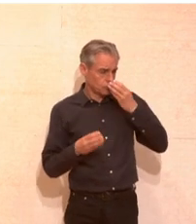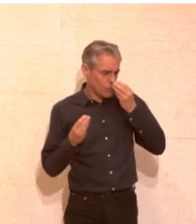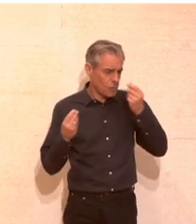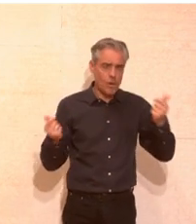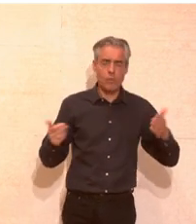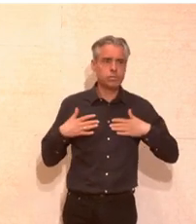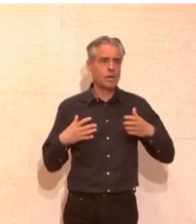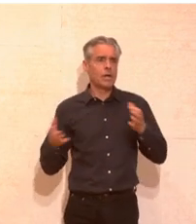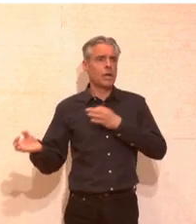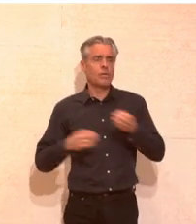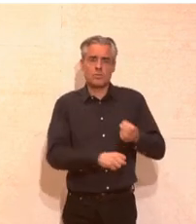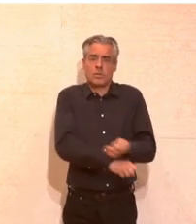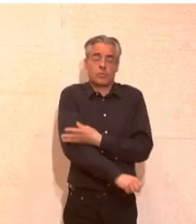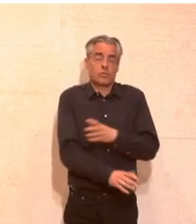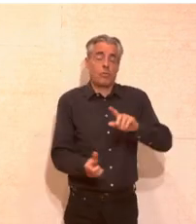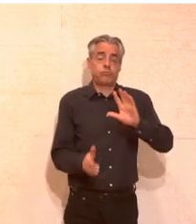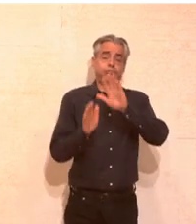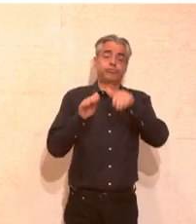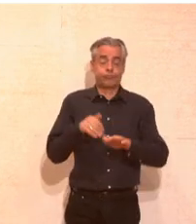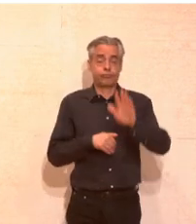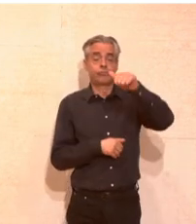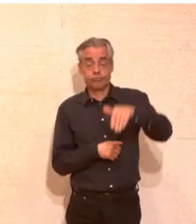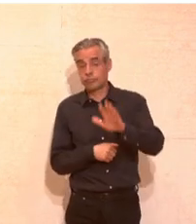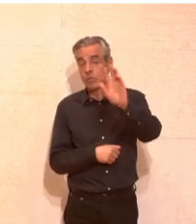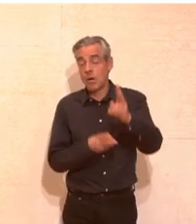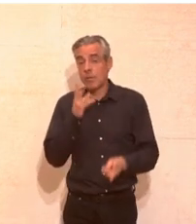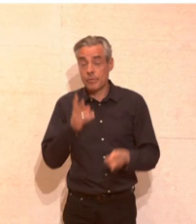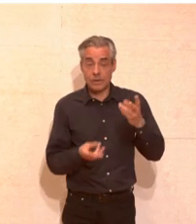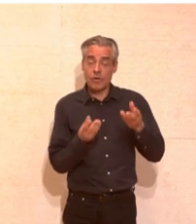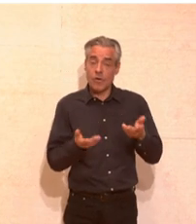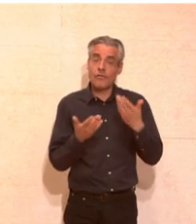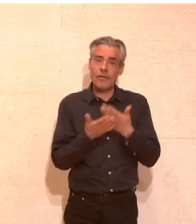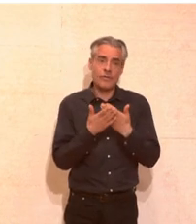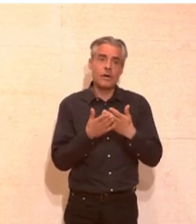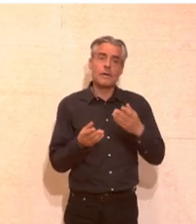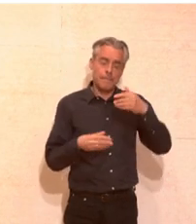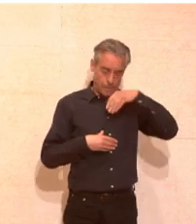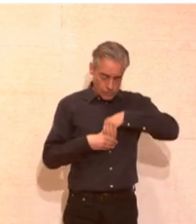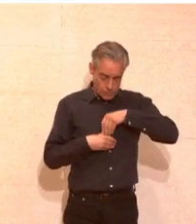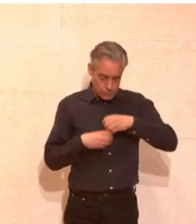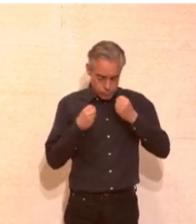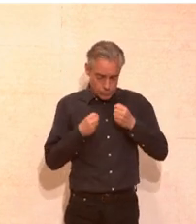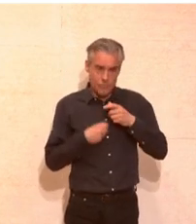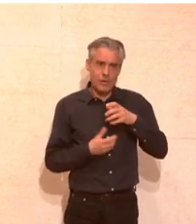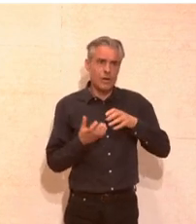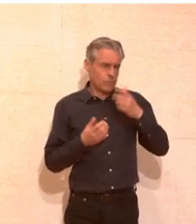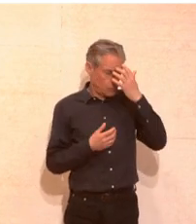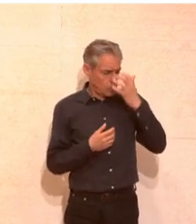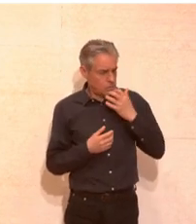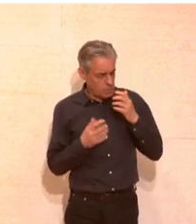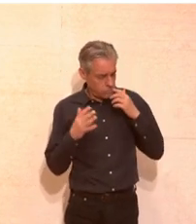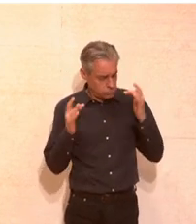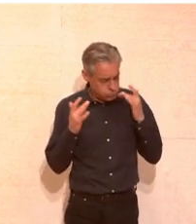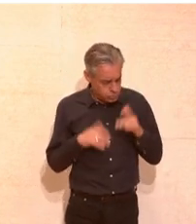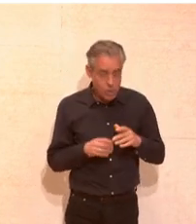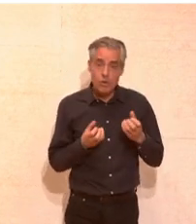la régulation des émotions. Et là aussi, on peut avoir ça de manière plutôt internalisée, où on voit plus de tristesse, mais